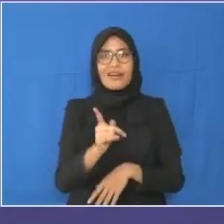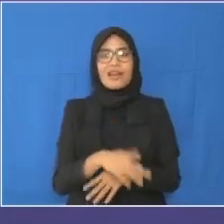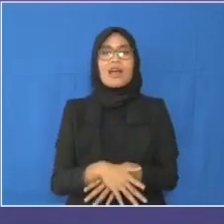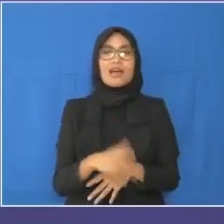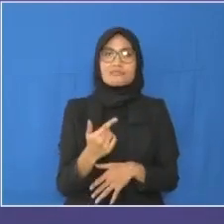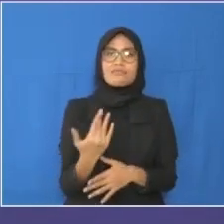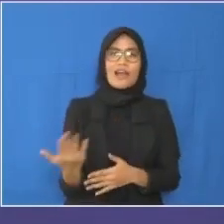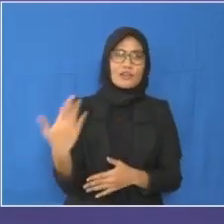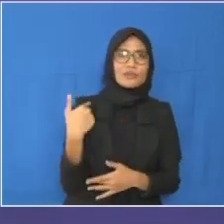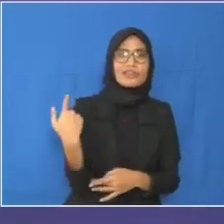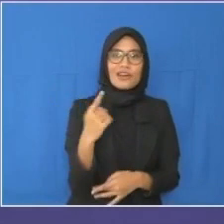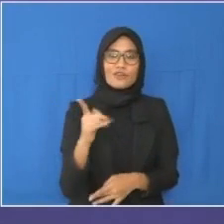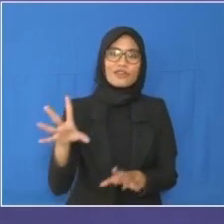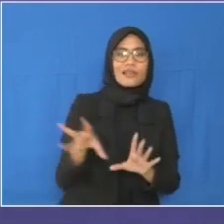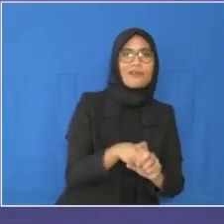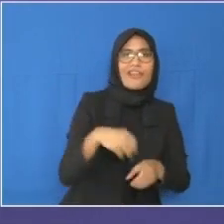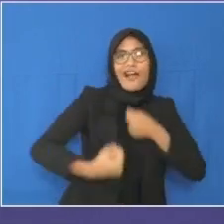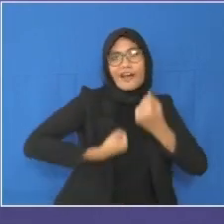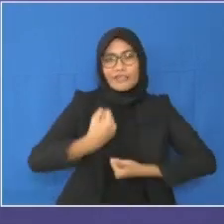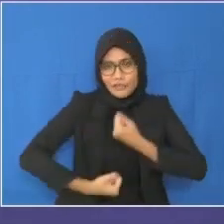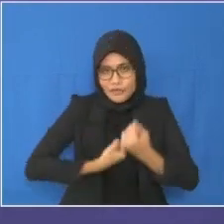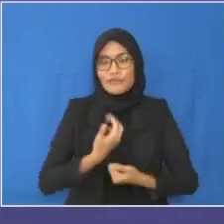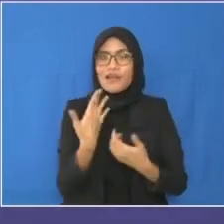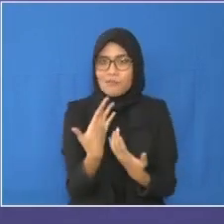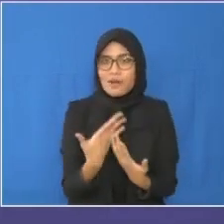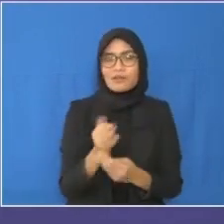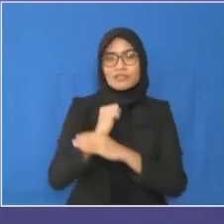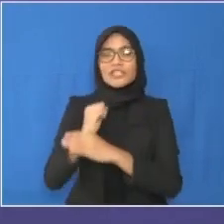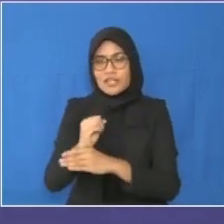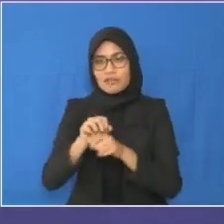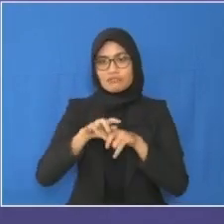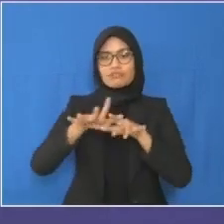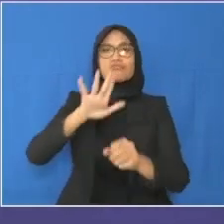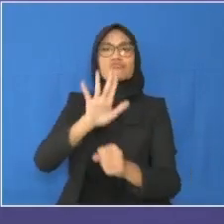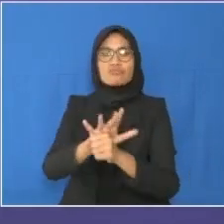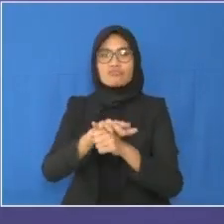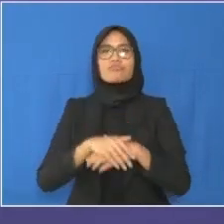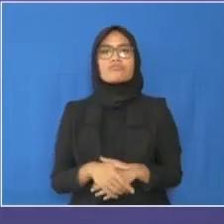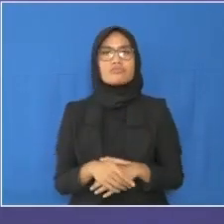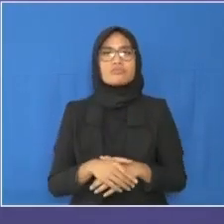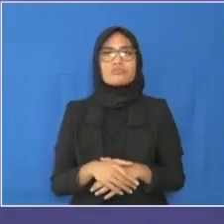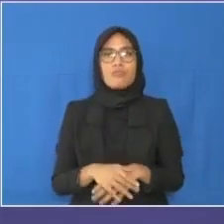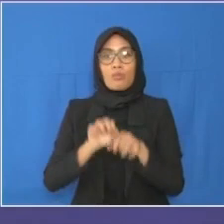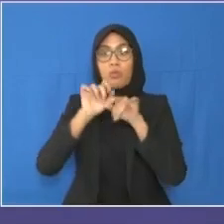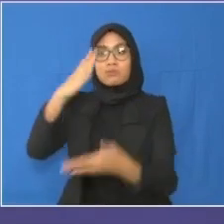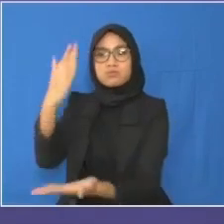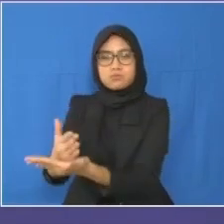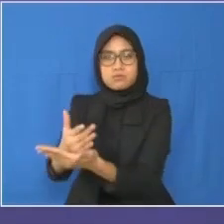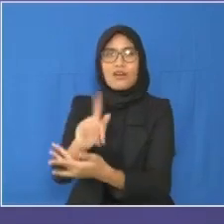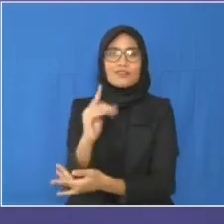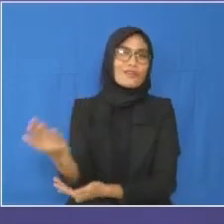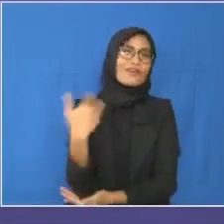berpartisipasi secara aktif dalam penanganan konflik 19 ini dengan memutuskan penularan